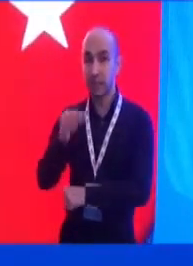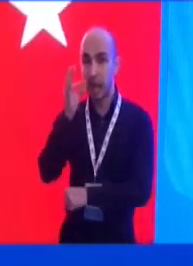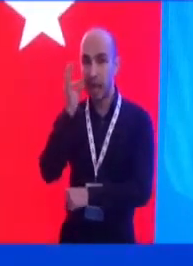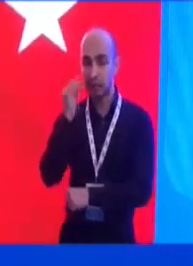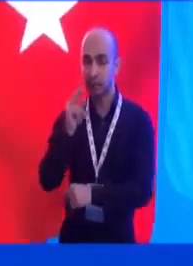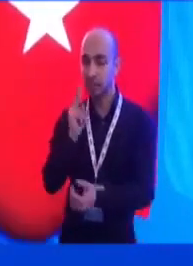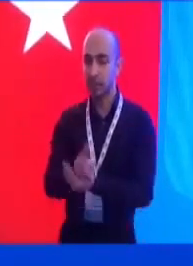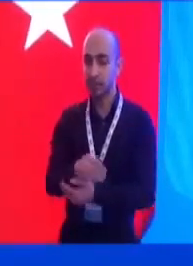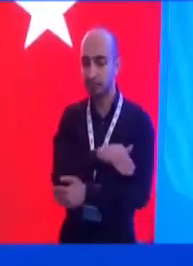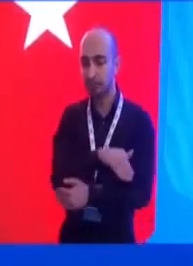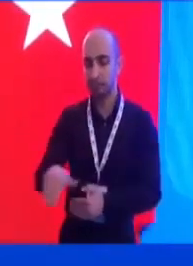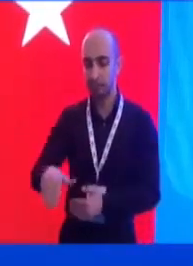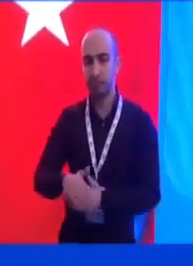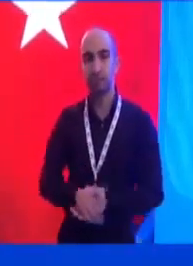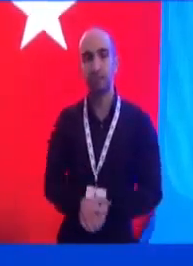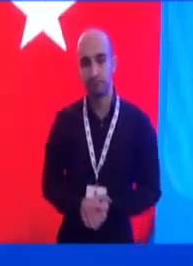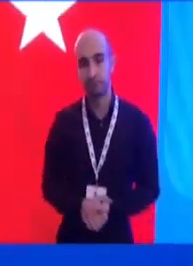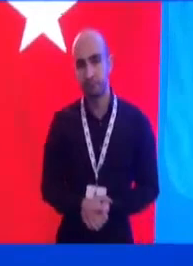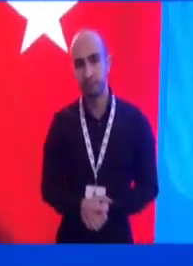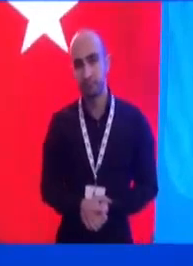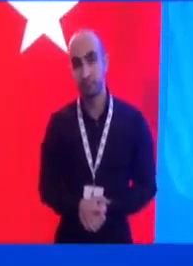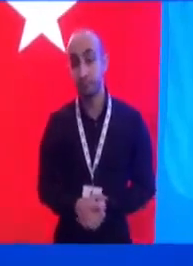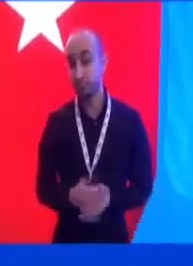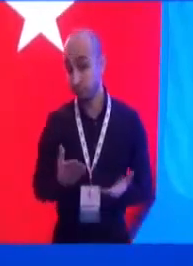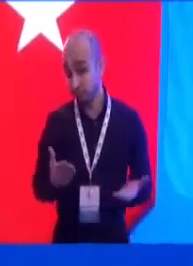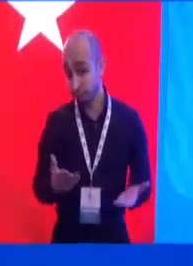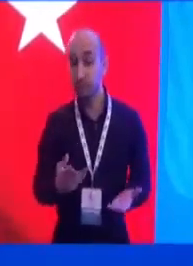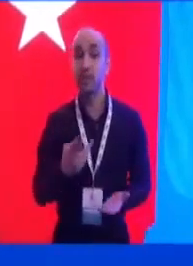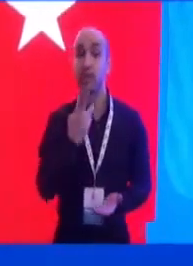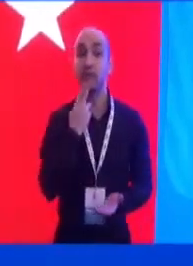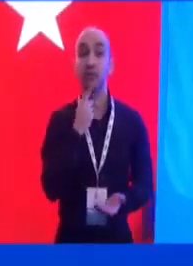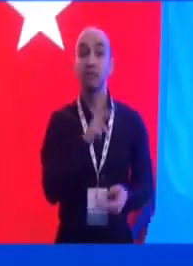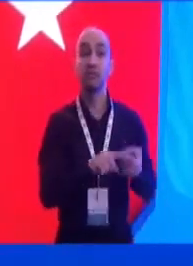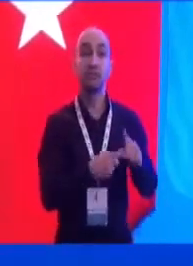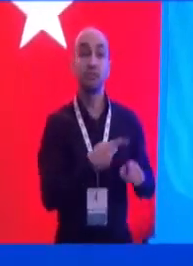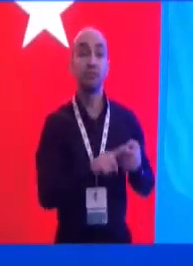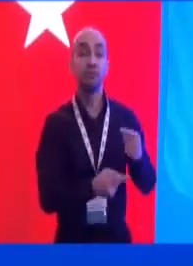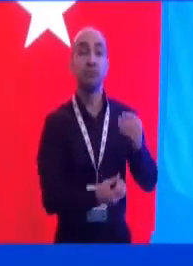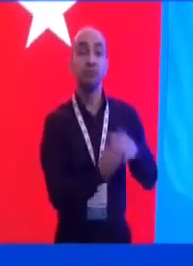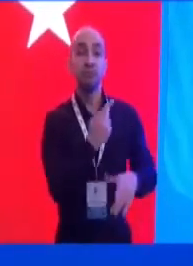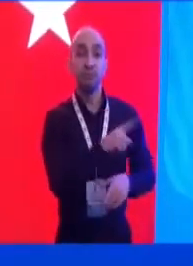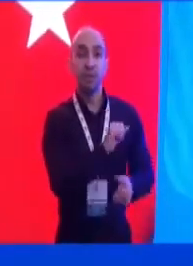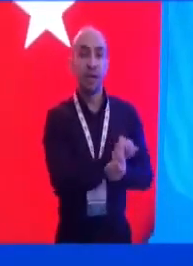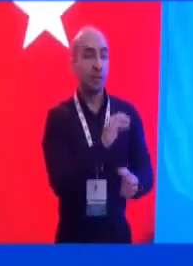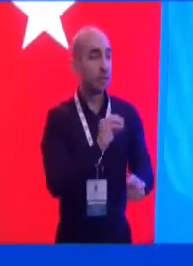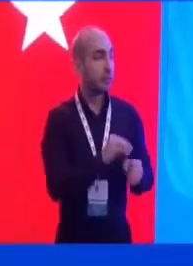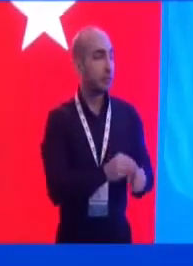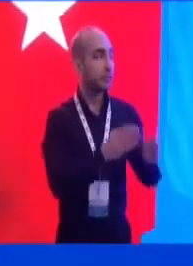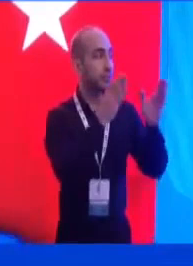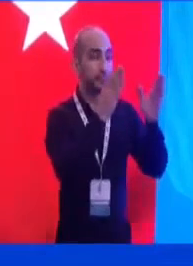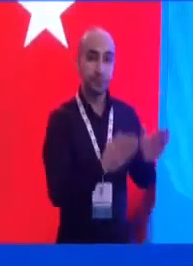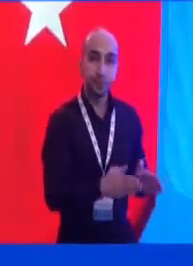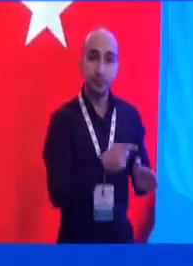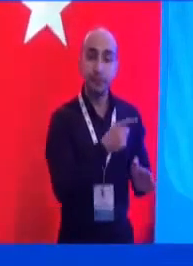erkekler çiziyordu. Yani aslında kadına biçilen siyasi misyon aile içi rollerin